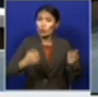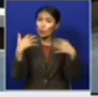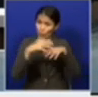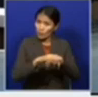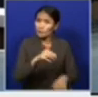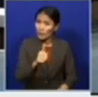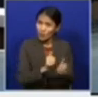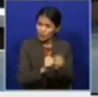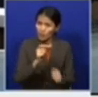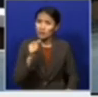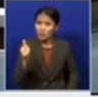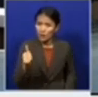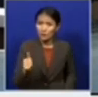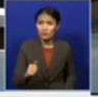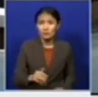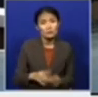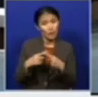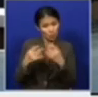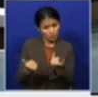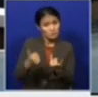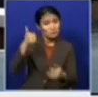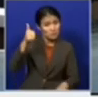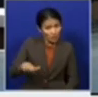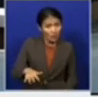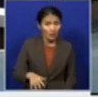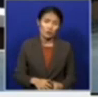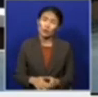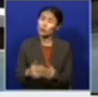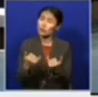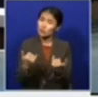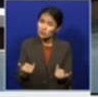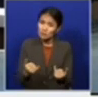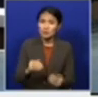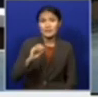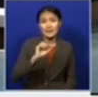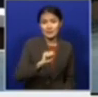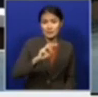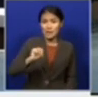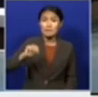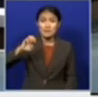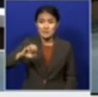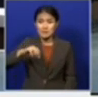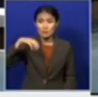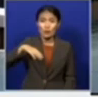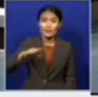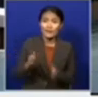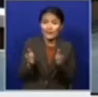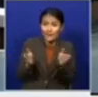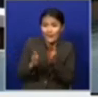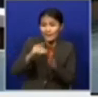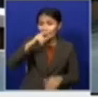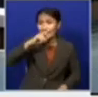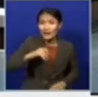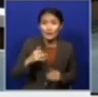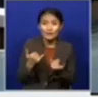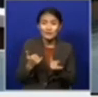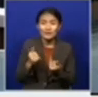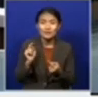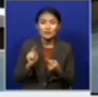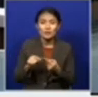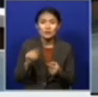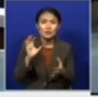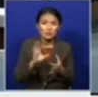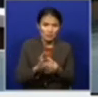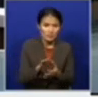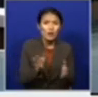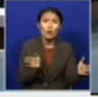อบการไทยได้รวมถึงการประมูลงานกับภาคราชการตั้งแต่ระดับรัฐบาลกลางจนถึงระดับรัฐบาลท้อง